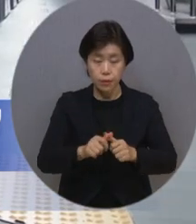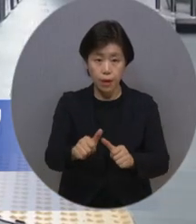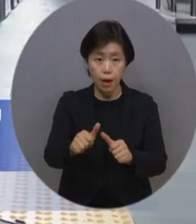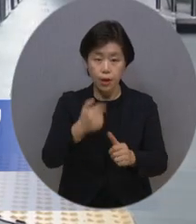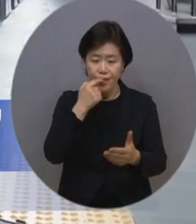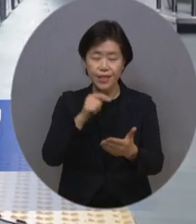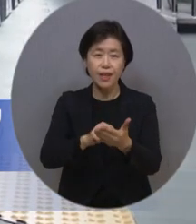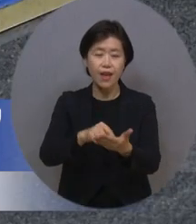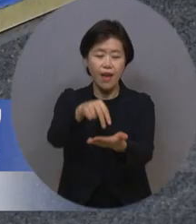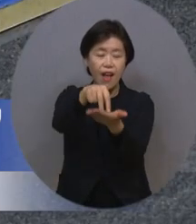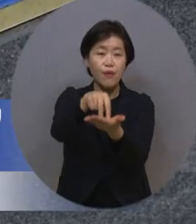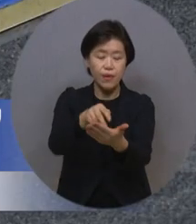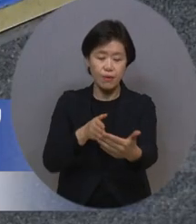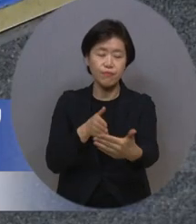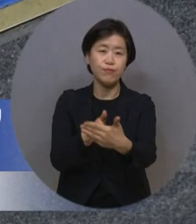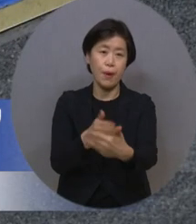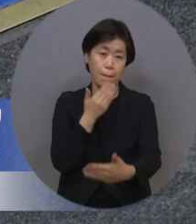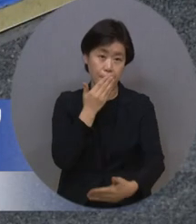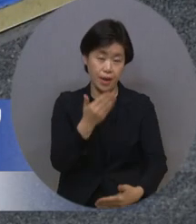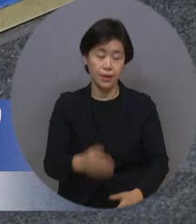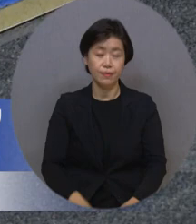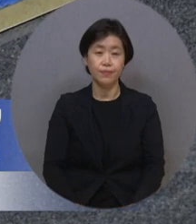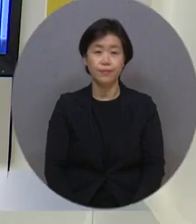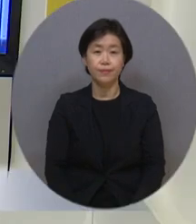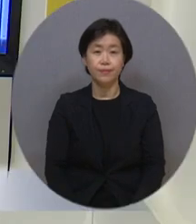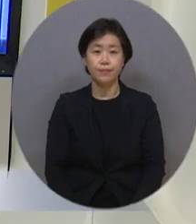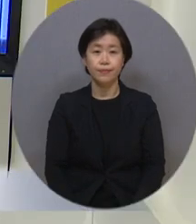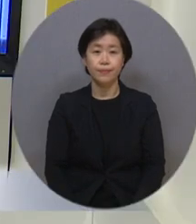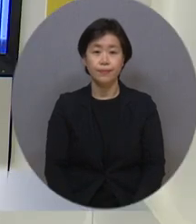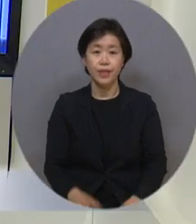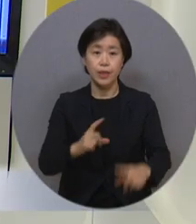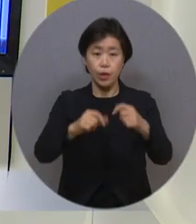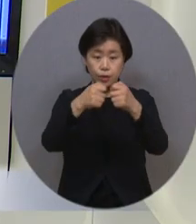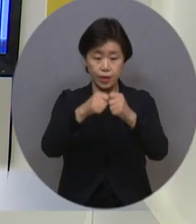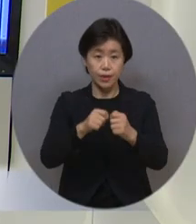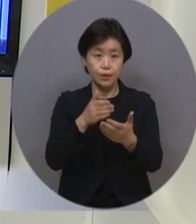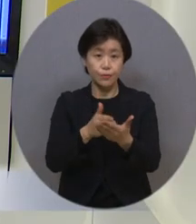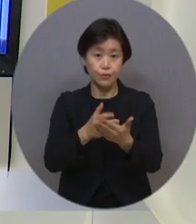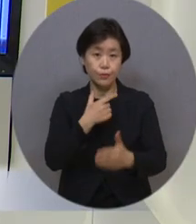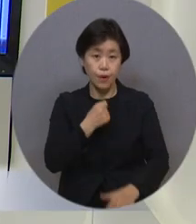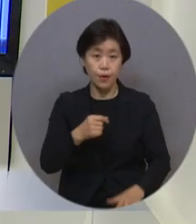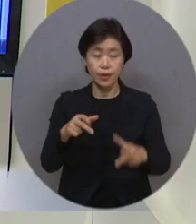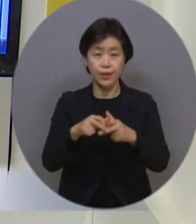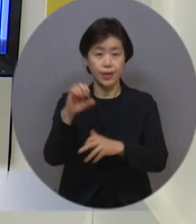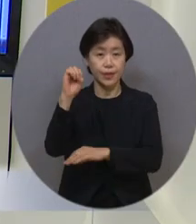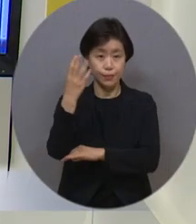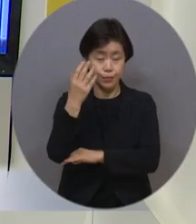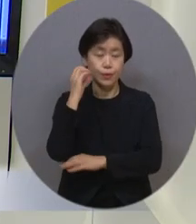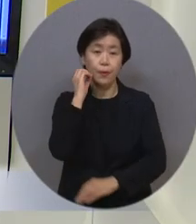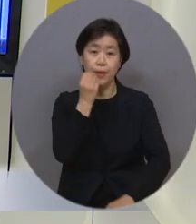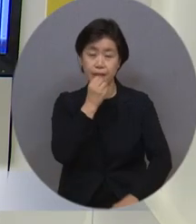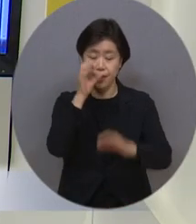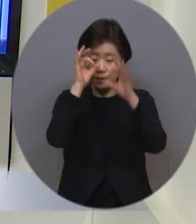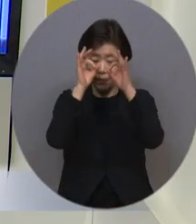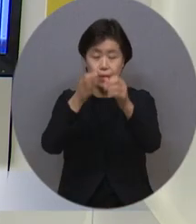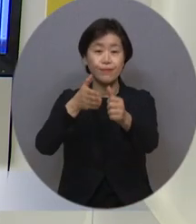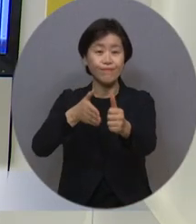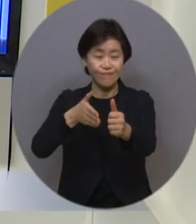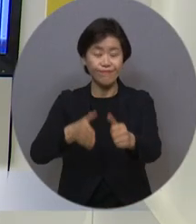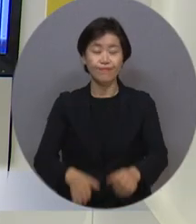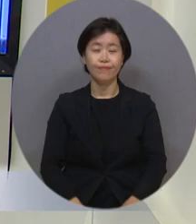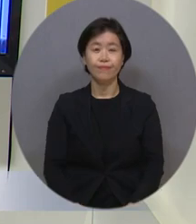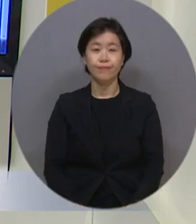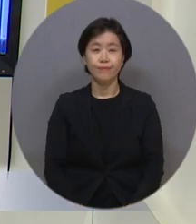쉽게 엘리베이터까지 접근할 수 있게 됐다는 소식입니다 더 자세한 뉴스는 장애인 신문과 웰페어뉴스 홈페이지를